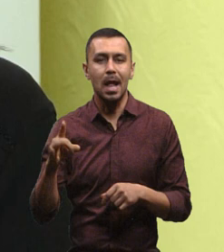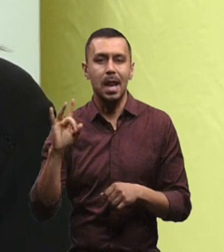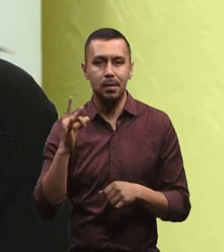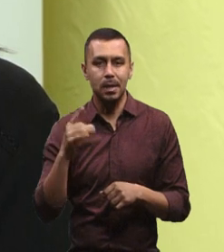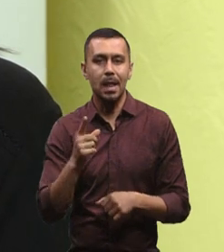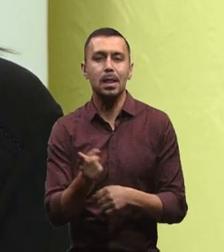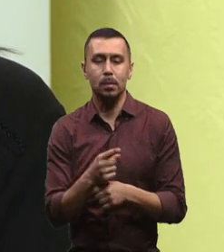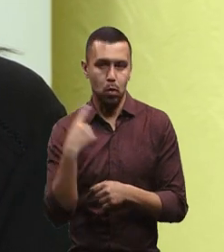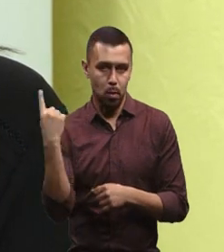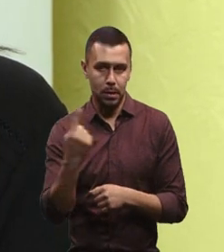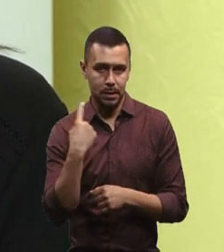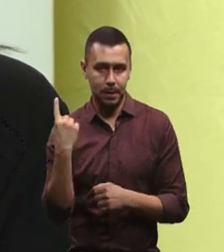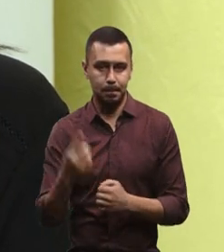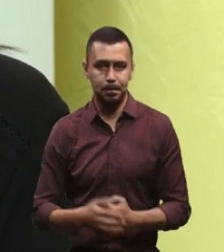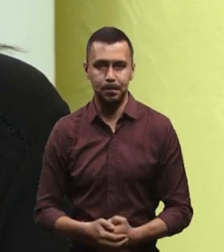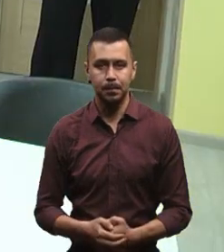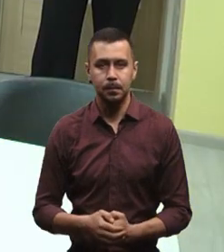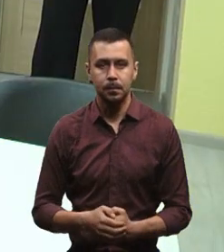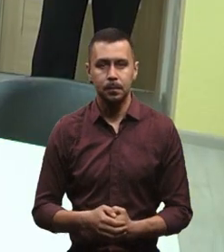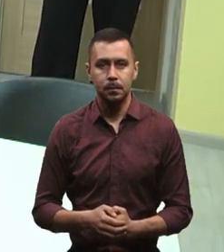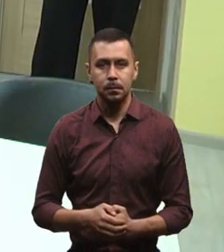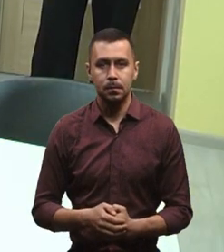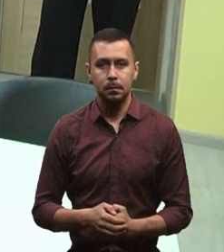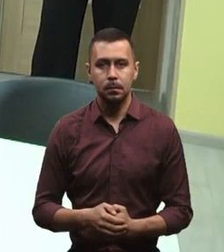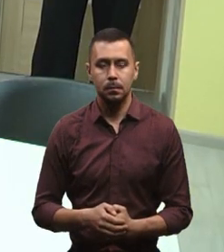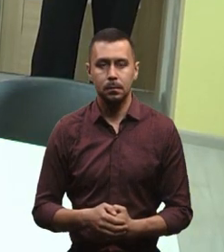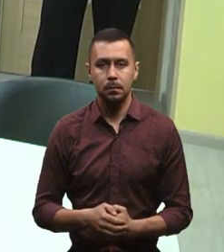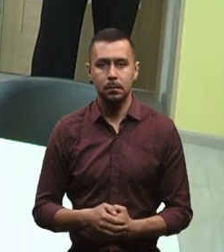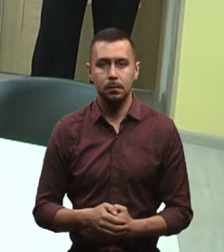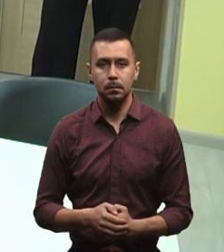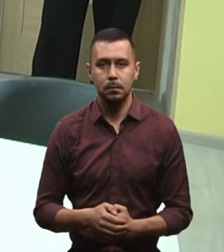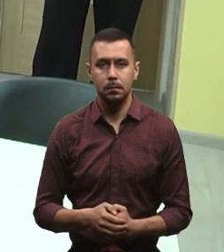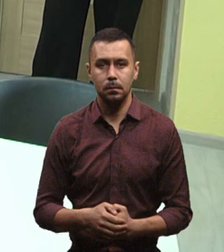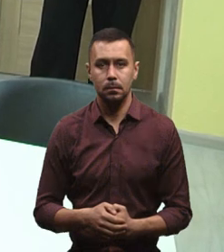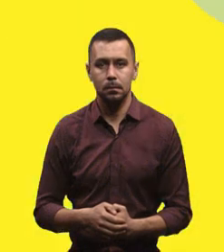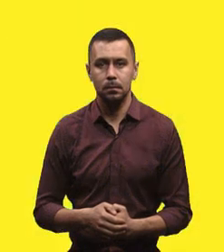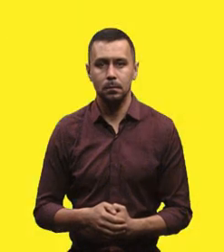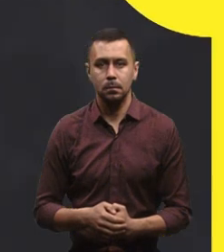Тернопільській областях. Ярослава Антошевська, Олександр Горішевський, Суспільне новини, Хмельницький.